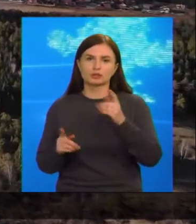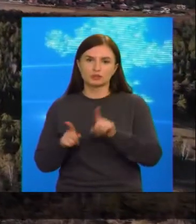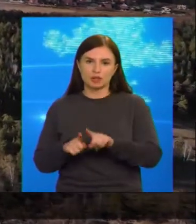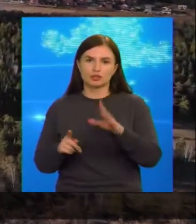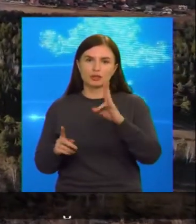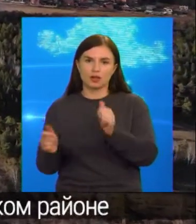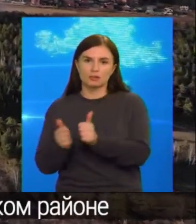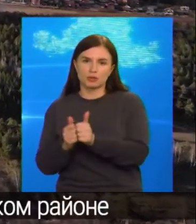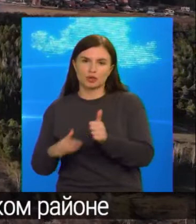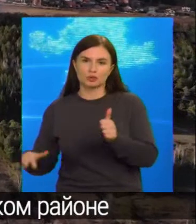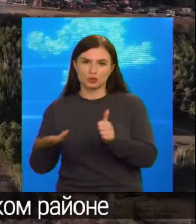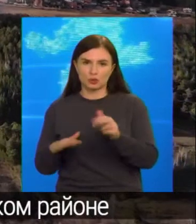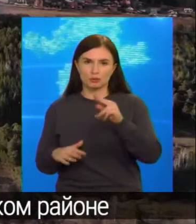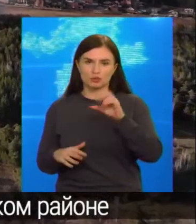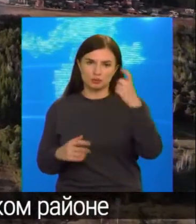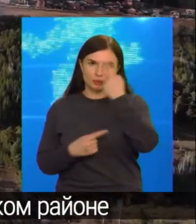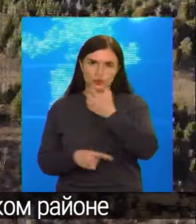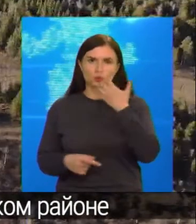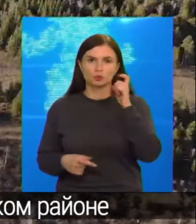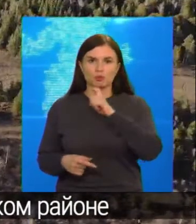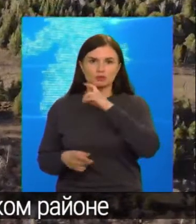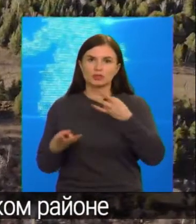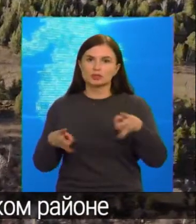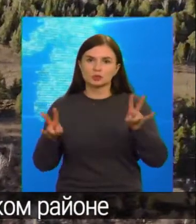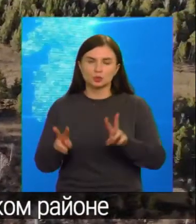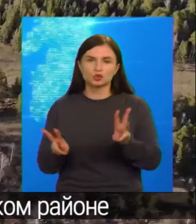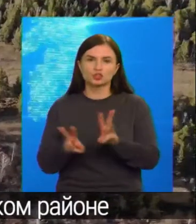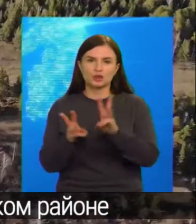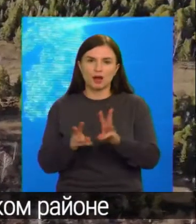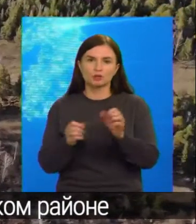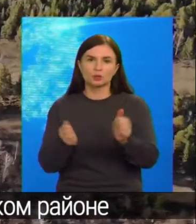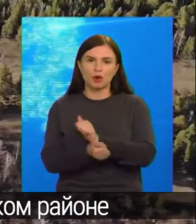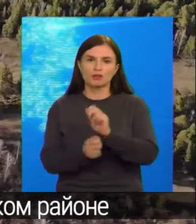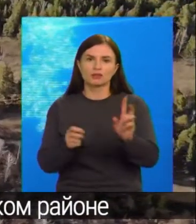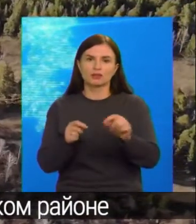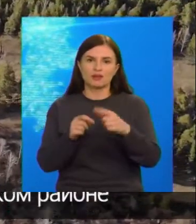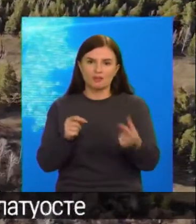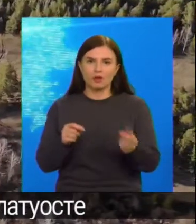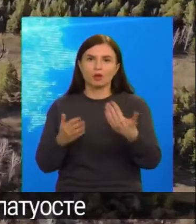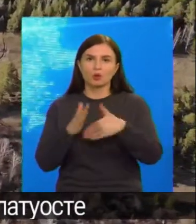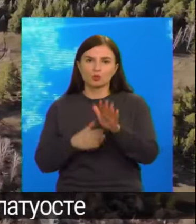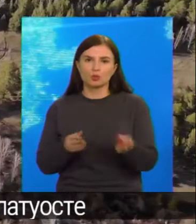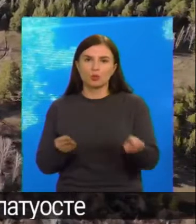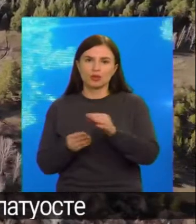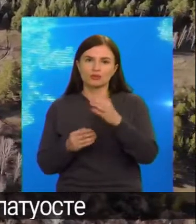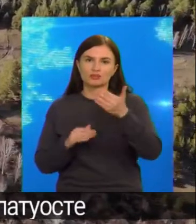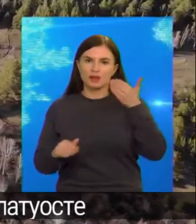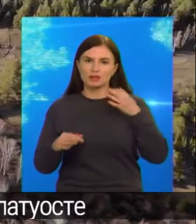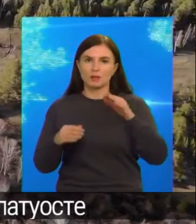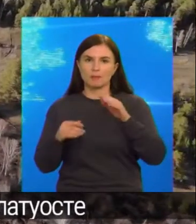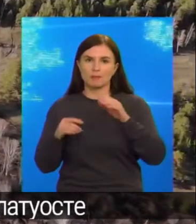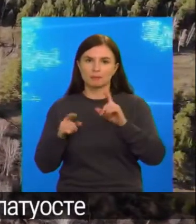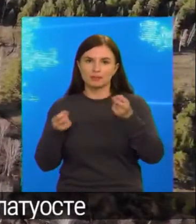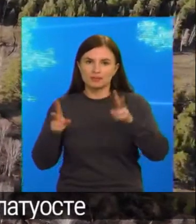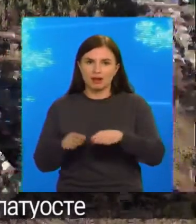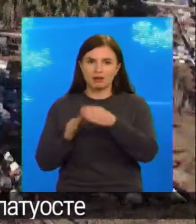прилегающих территориях. МЧС предупреждает южноуральцев, не стоит сжигать сухую траву. Листья и ветки лучше укладывать в заранее подготовленные компостные